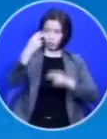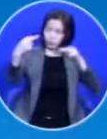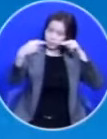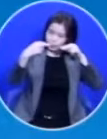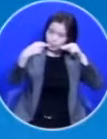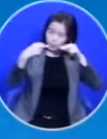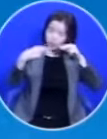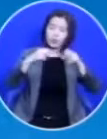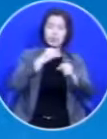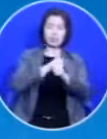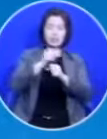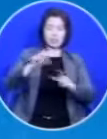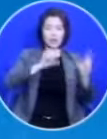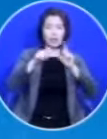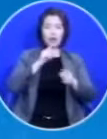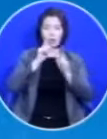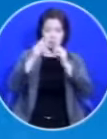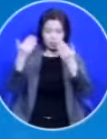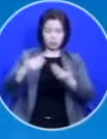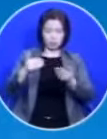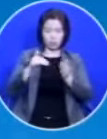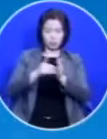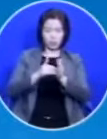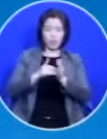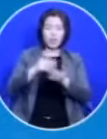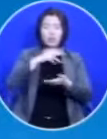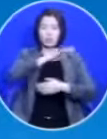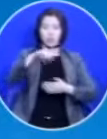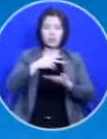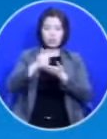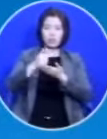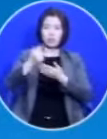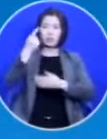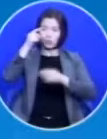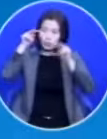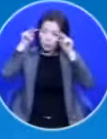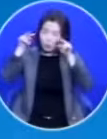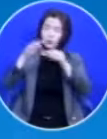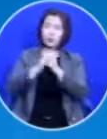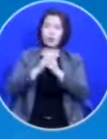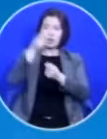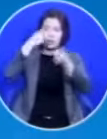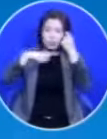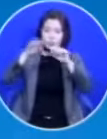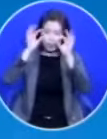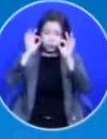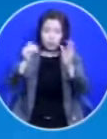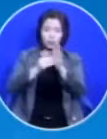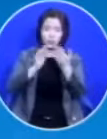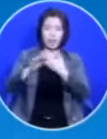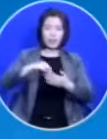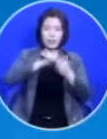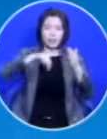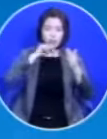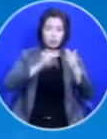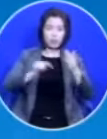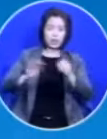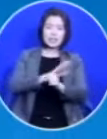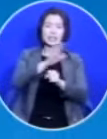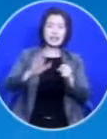살 우리 주님의 눈을 바라보고 주님의 눈물을 보고 나면 내 속에